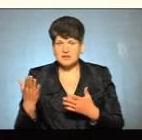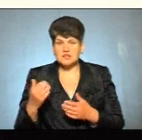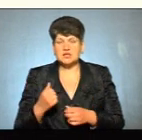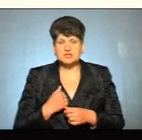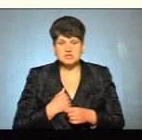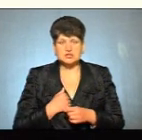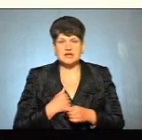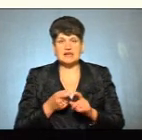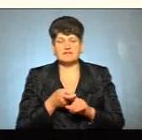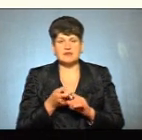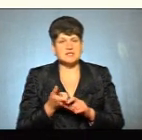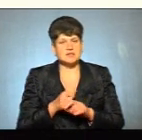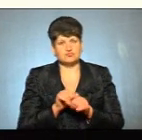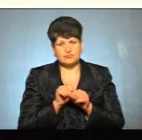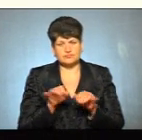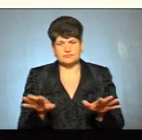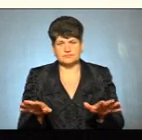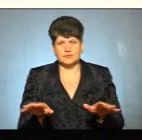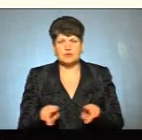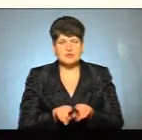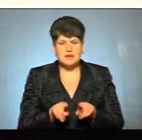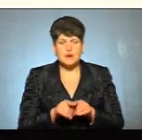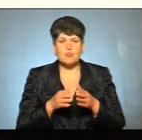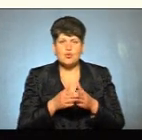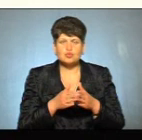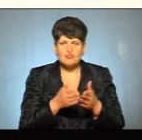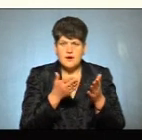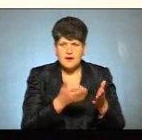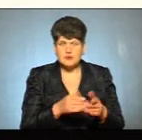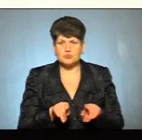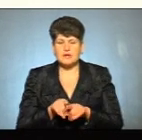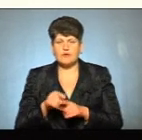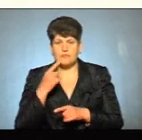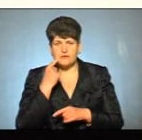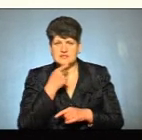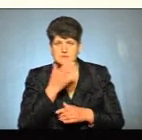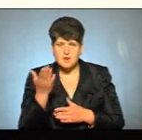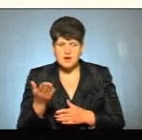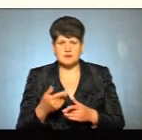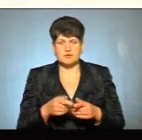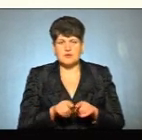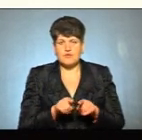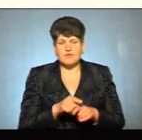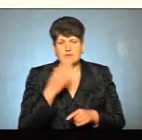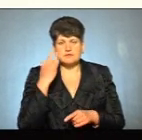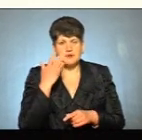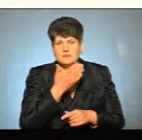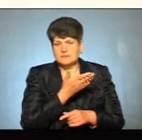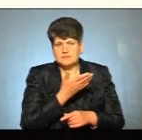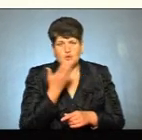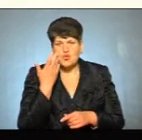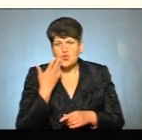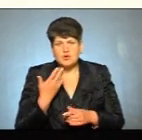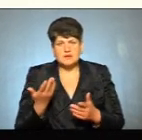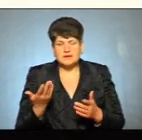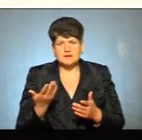дуже розповсюдилася. Подібна ситуація в Португалії, в Іспанії, чи навіть тепер у Сполучених Штатах Америки, коли